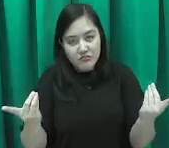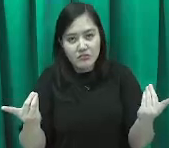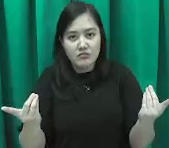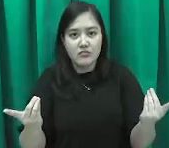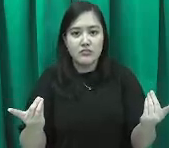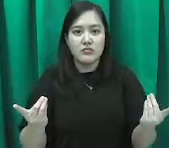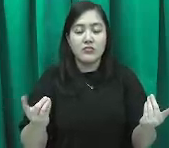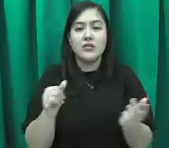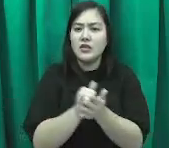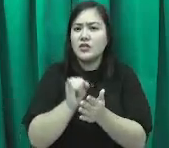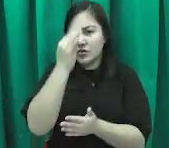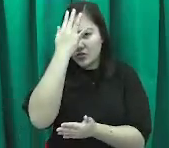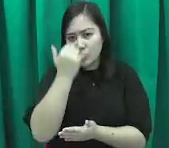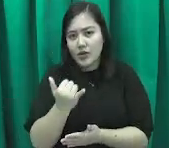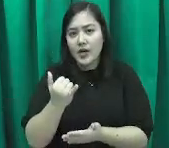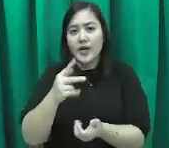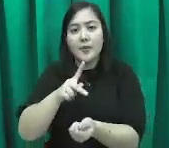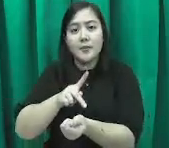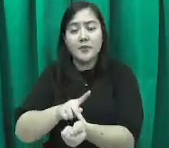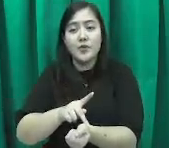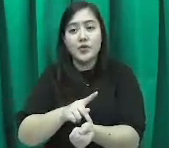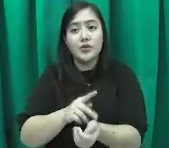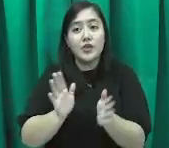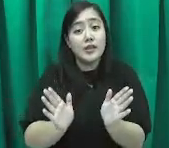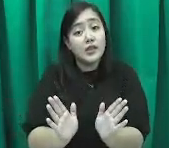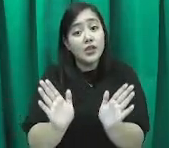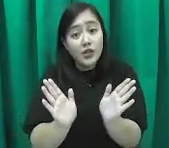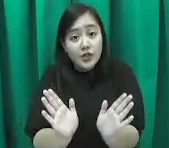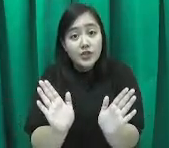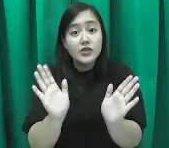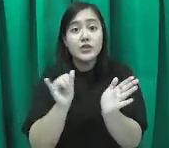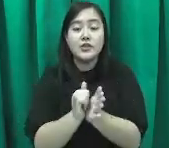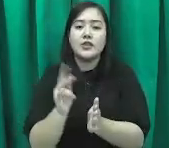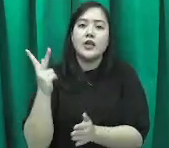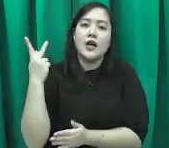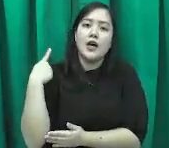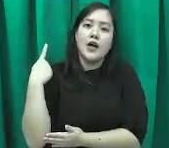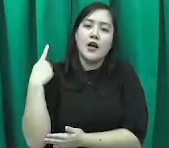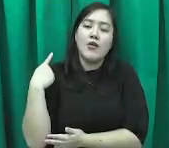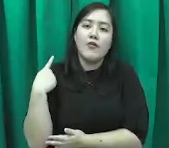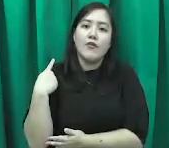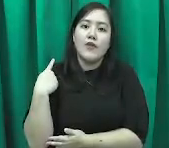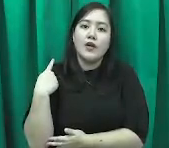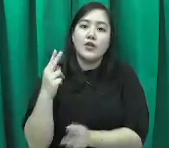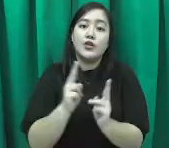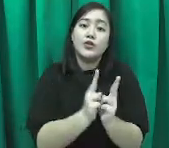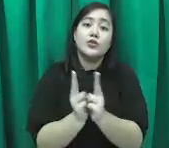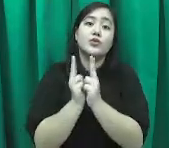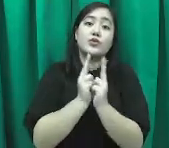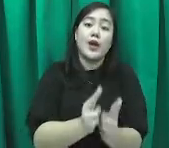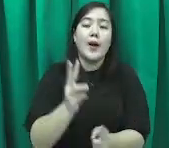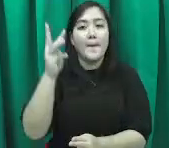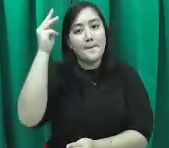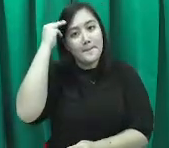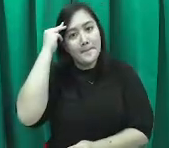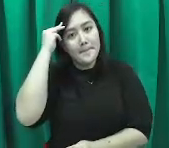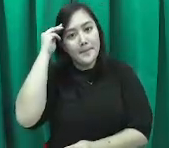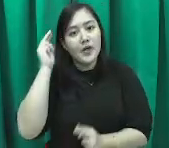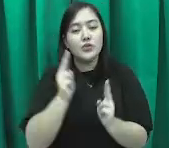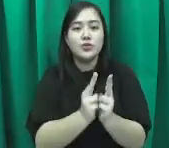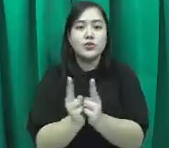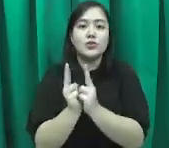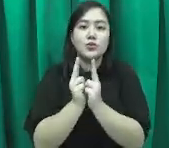isang kaisipan, isang ginagawa natin, so dapat very common tayo. So paano tayo magkakaroon ng common language, common